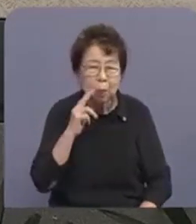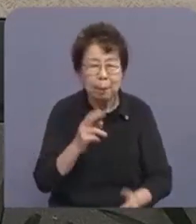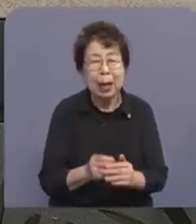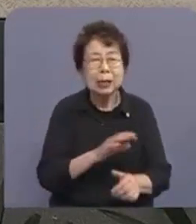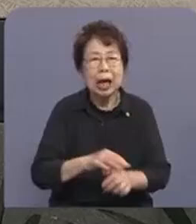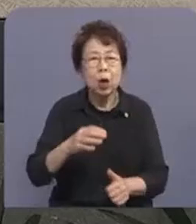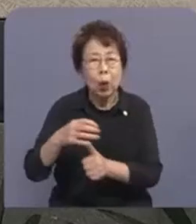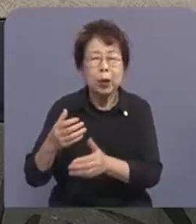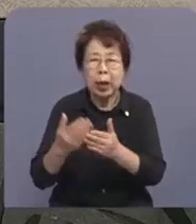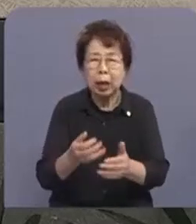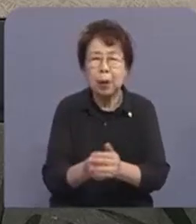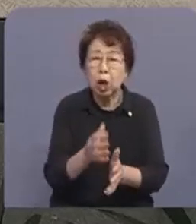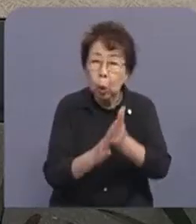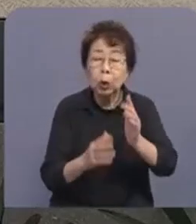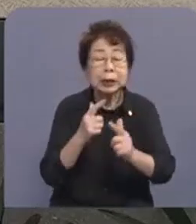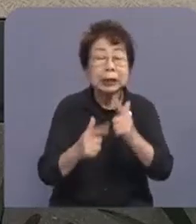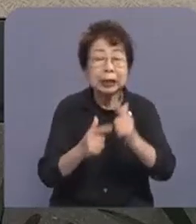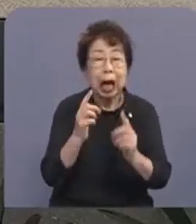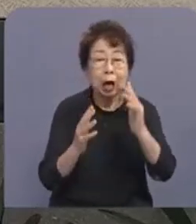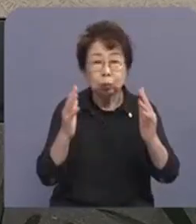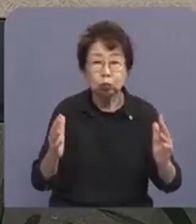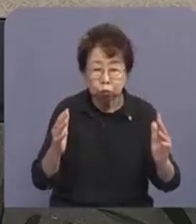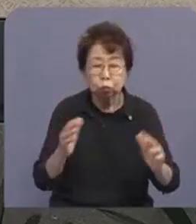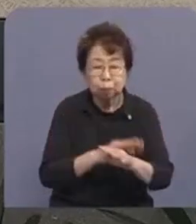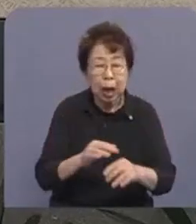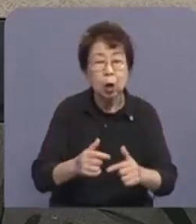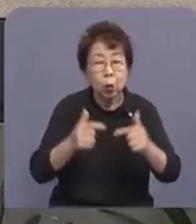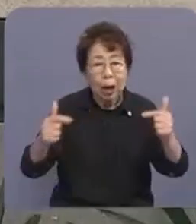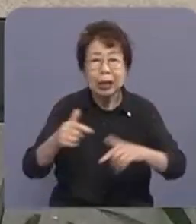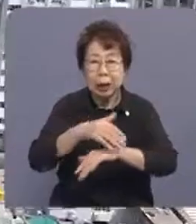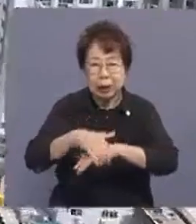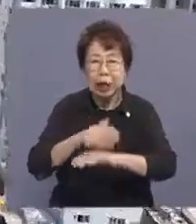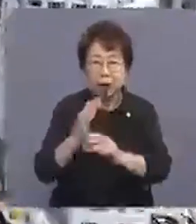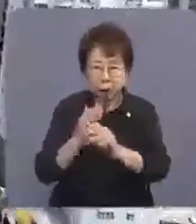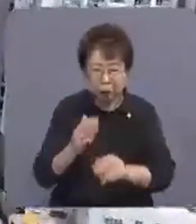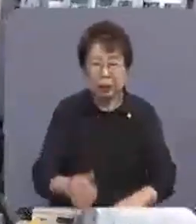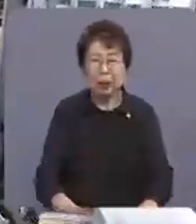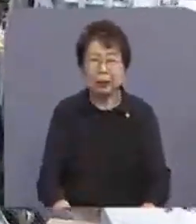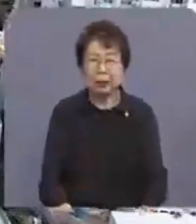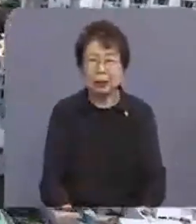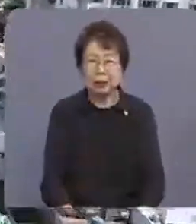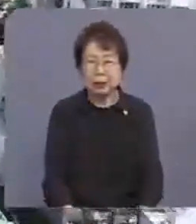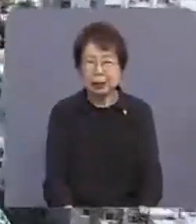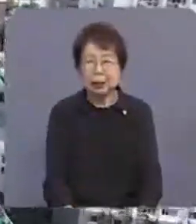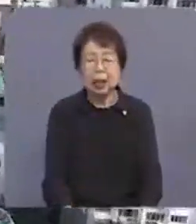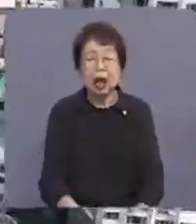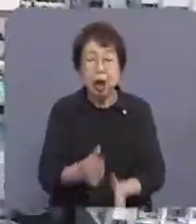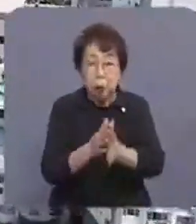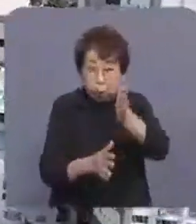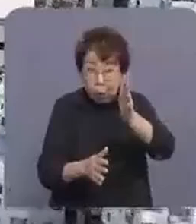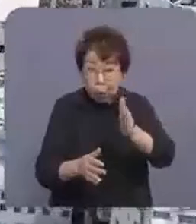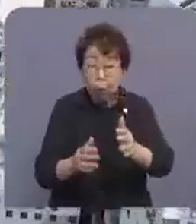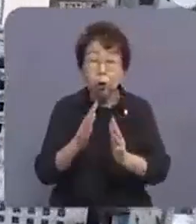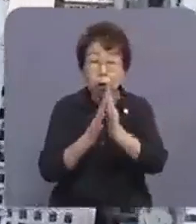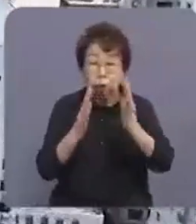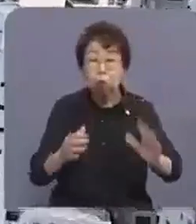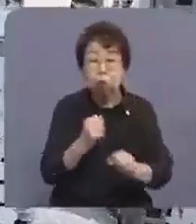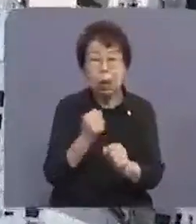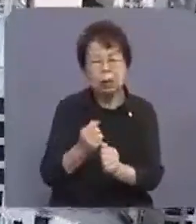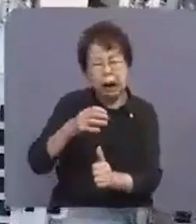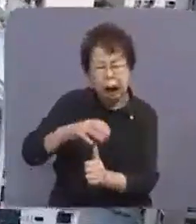활용해서 도시숲 사업을 확대하도록 노력하겠습니다. 다만 도시숲 조성에 한계도